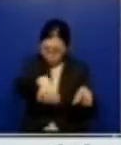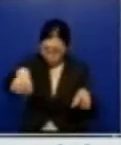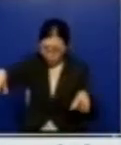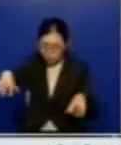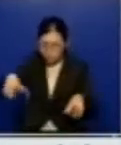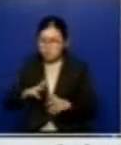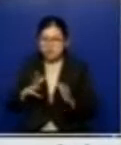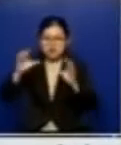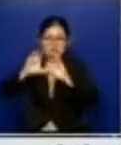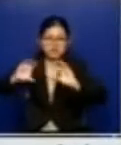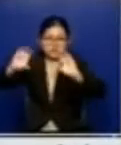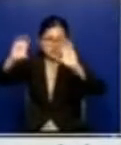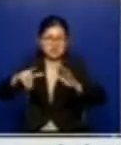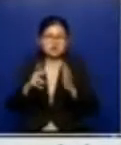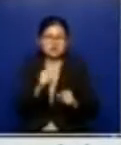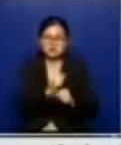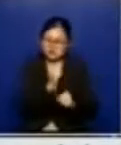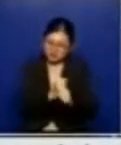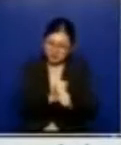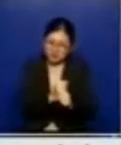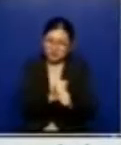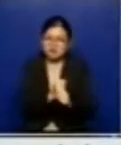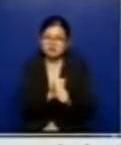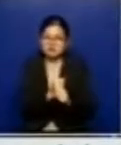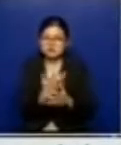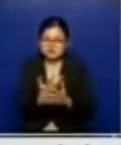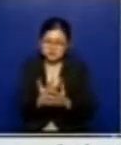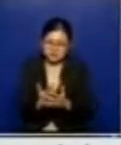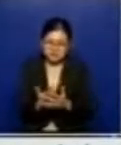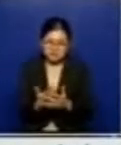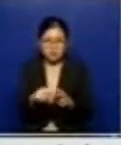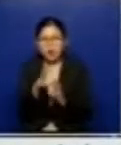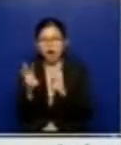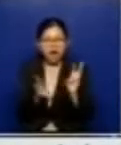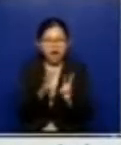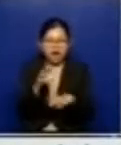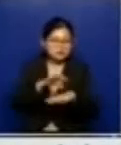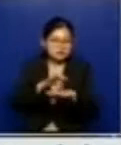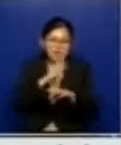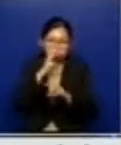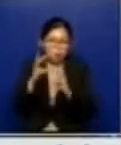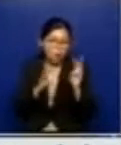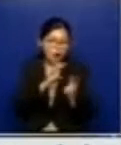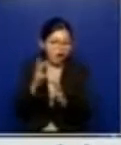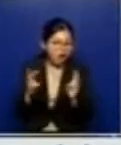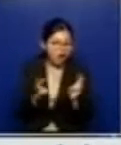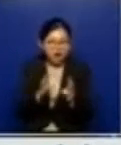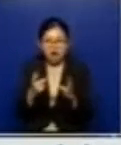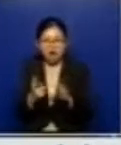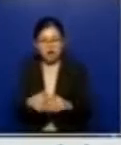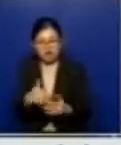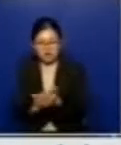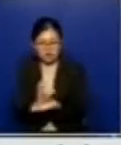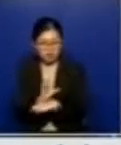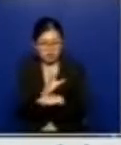ข้าราชการพนักงานนะครับเรียกว่าหายใจทิ้งท่านต้องให้เขาทำงานให้มากขึ้นให้งบประมาณกับเขาให้ม